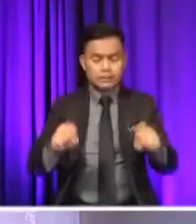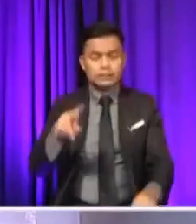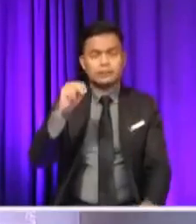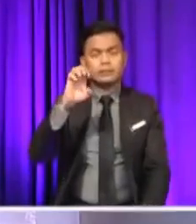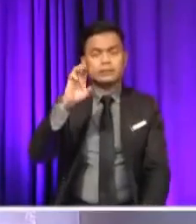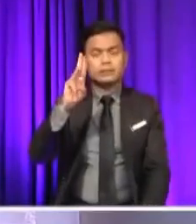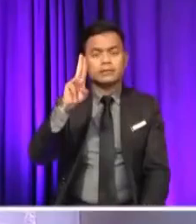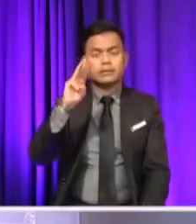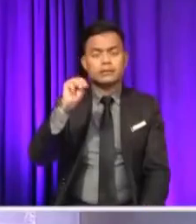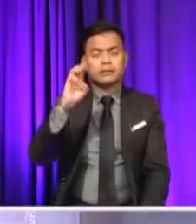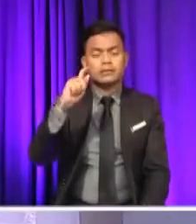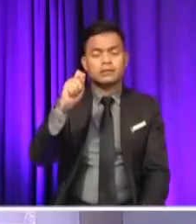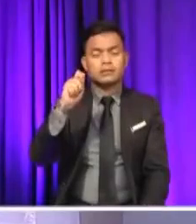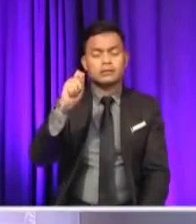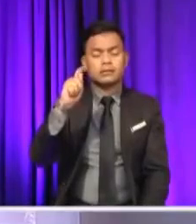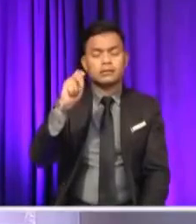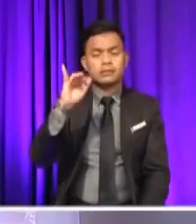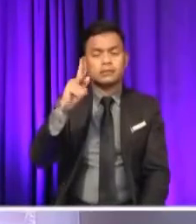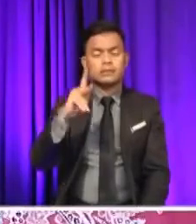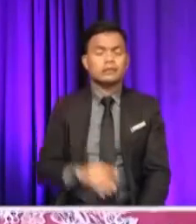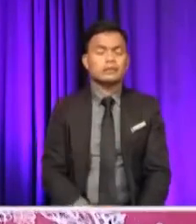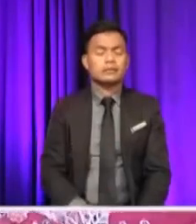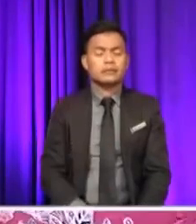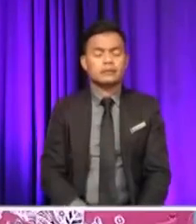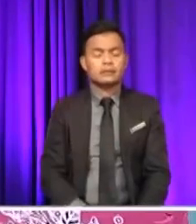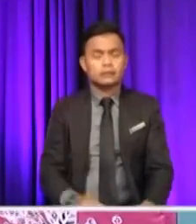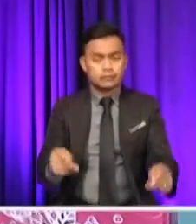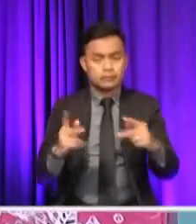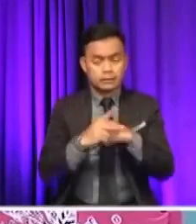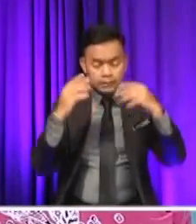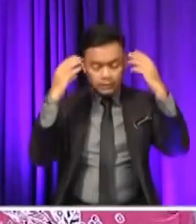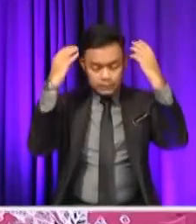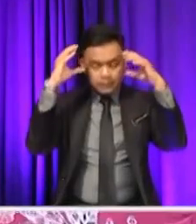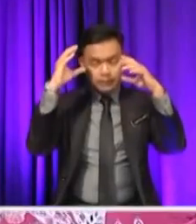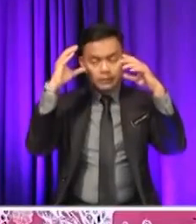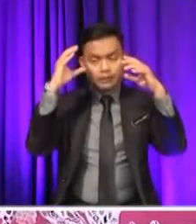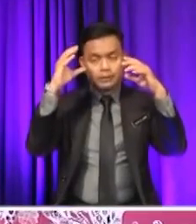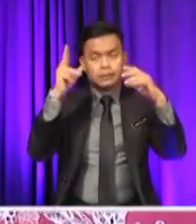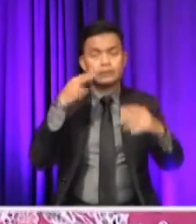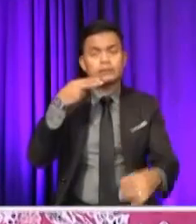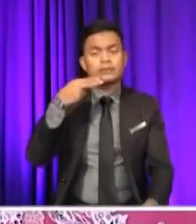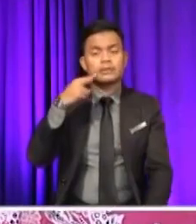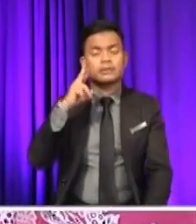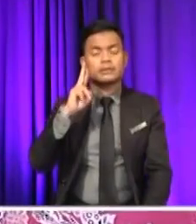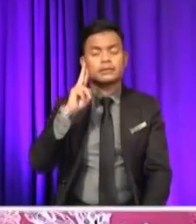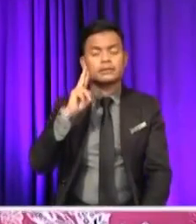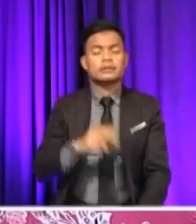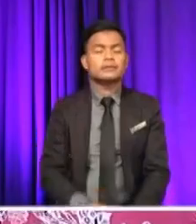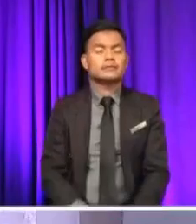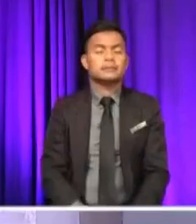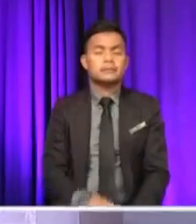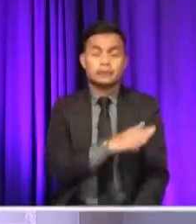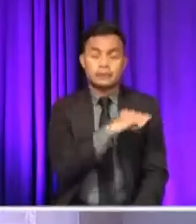kepada Cikgu Hartini kita, Muhammad Rejab dari Sekolah Menengah Teknik Kuantan Pahang, dan terima kasih juga